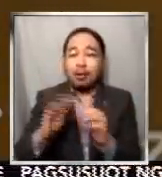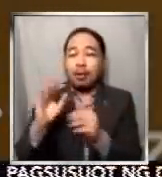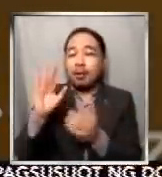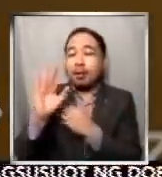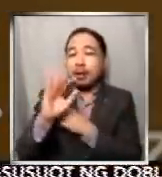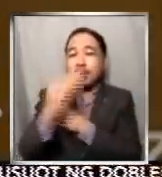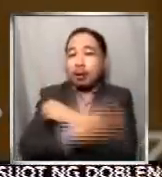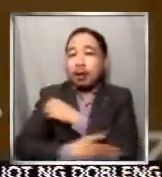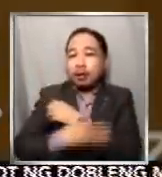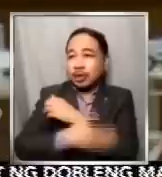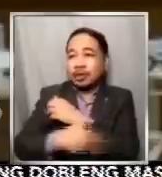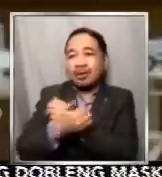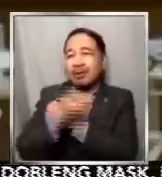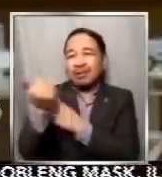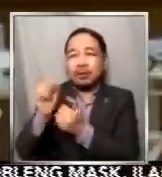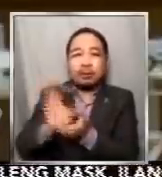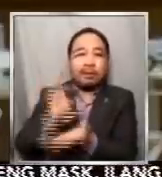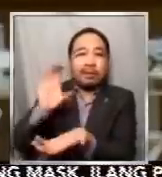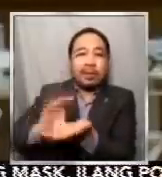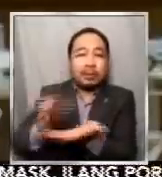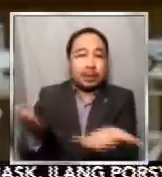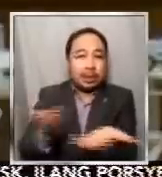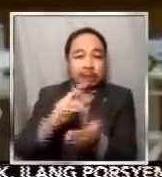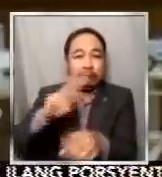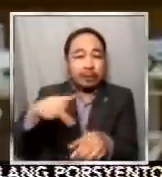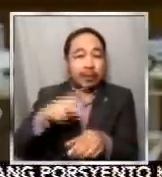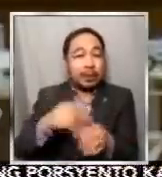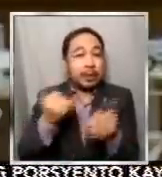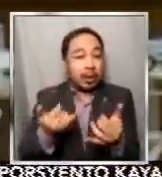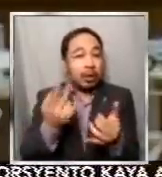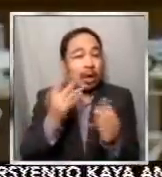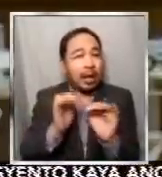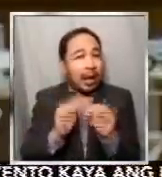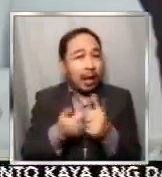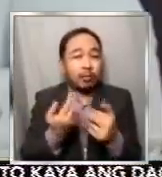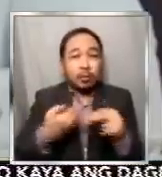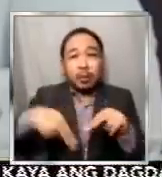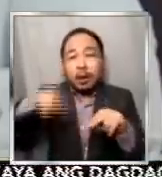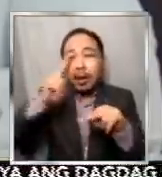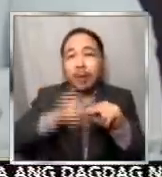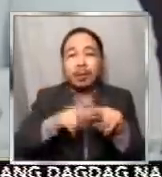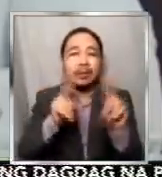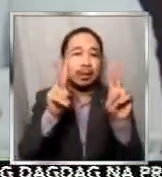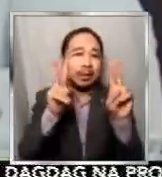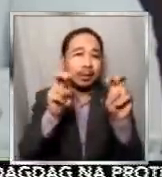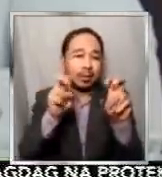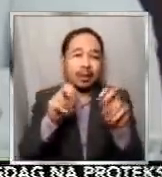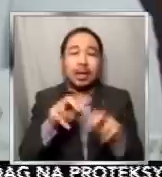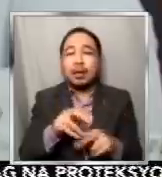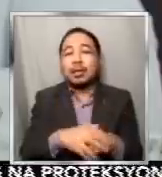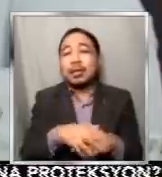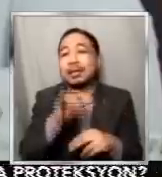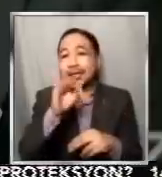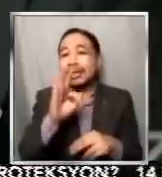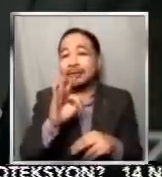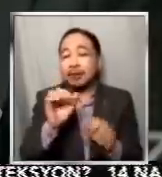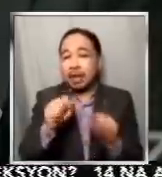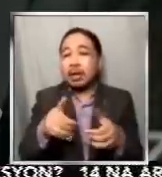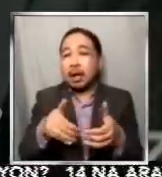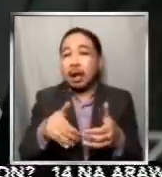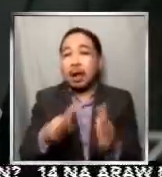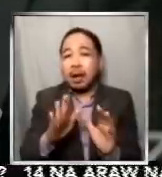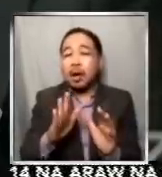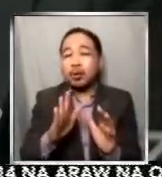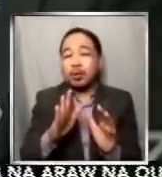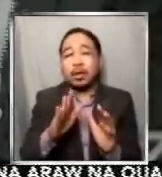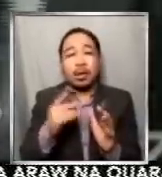Sa resolusyon, gagawin ito sa pamamagitan ng pagdadagdag ng katagang unless otherwise provided by law sa economic